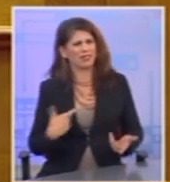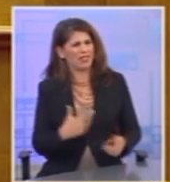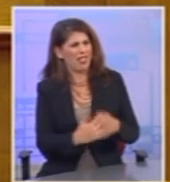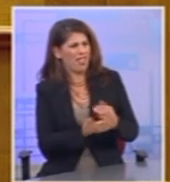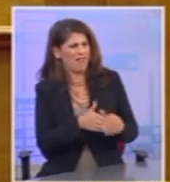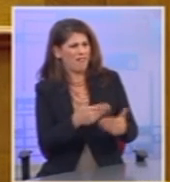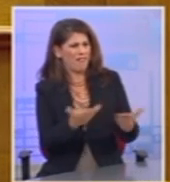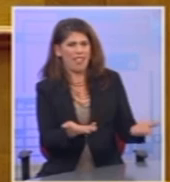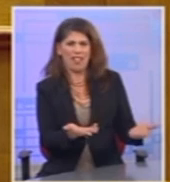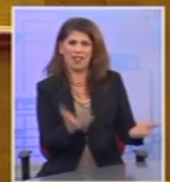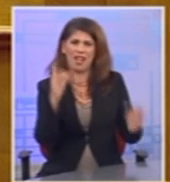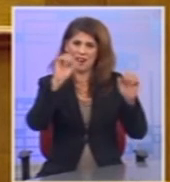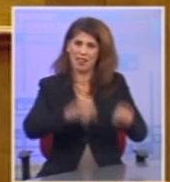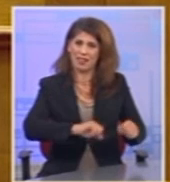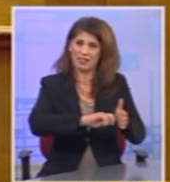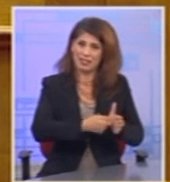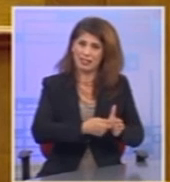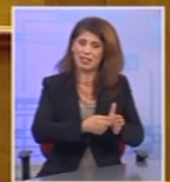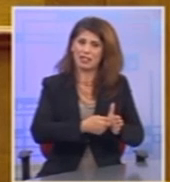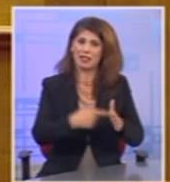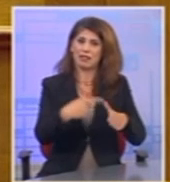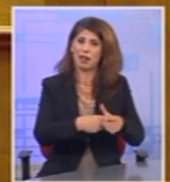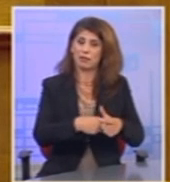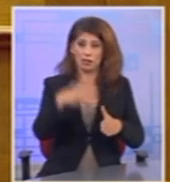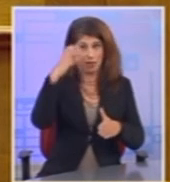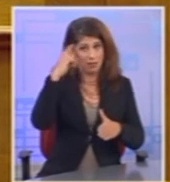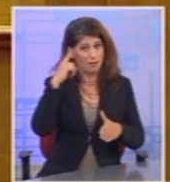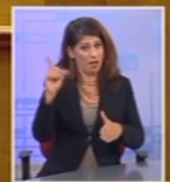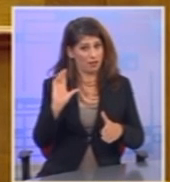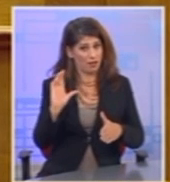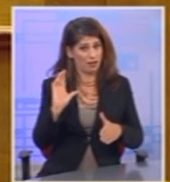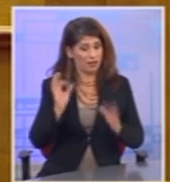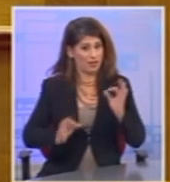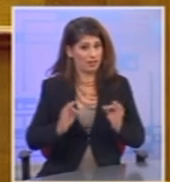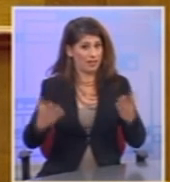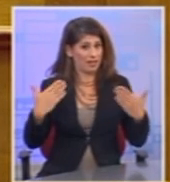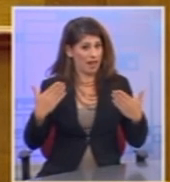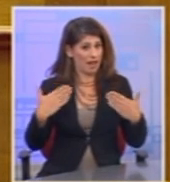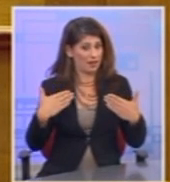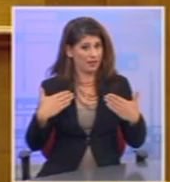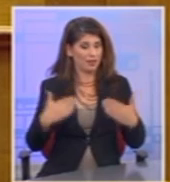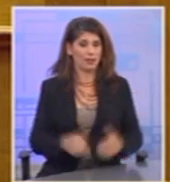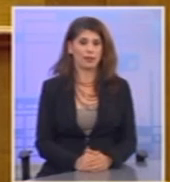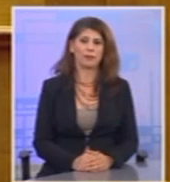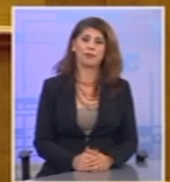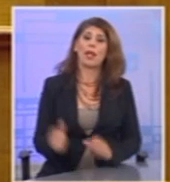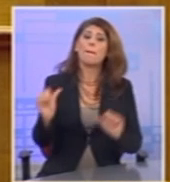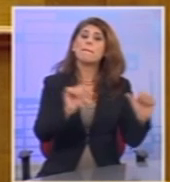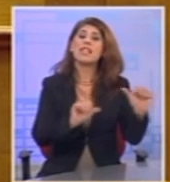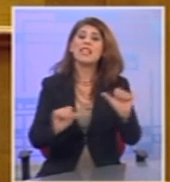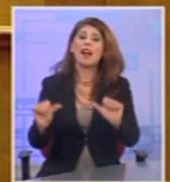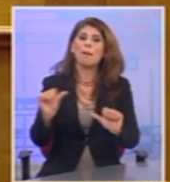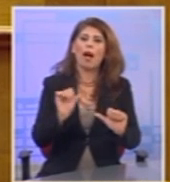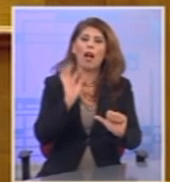κλείσουν οι τράπεζες. Τη θυμάστε εκείνη την κουβέντα, την άνοιξη. Και τα πειράματα κατέληξαν σε